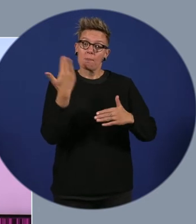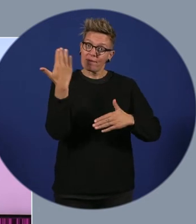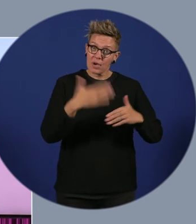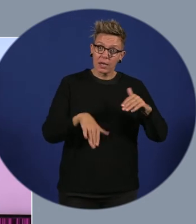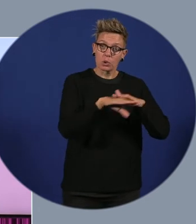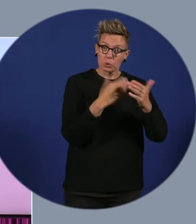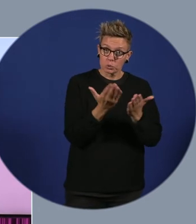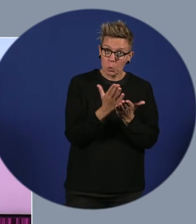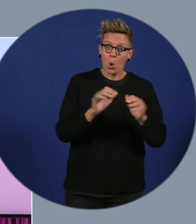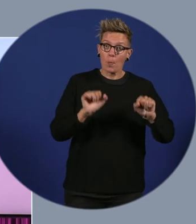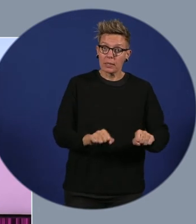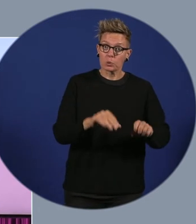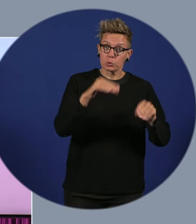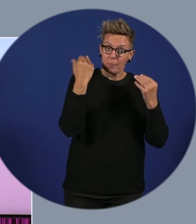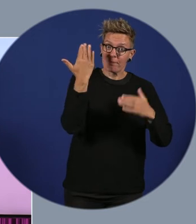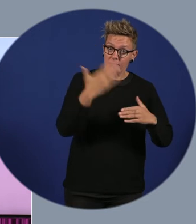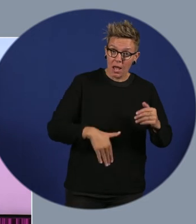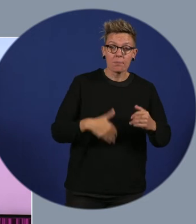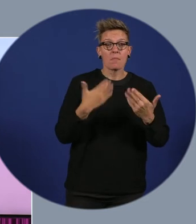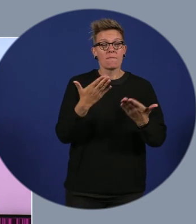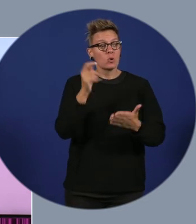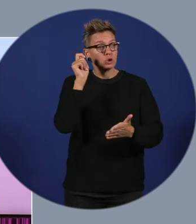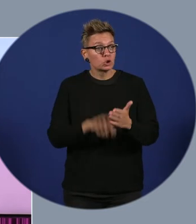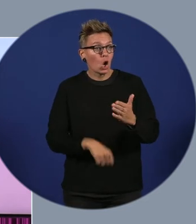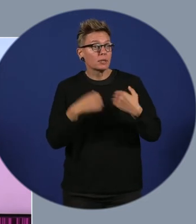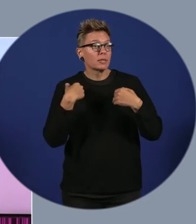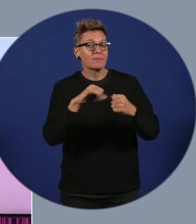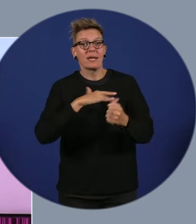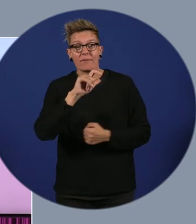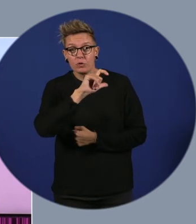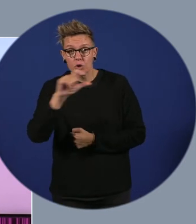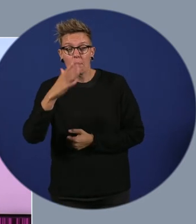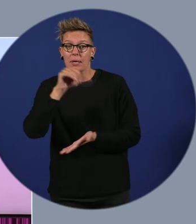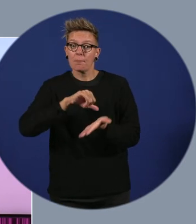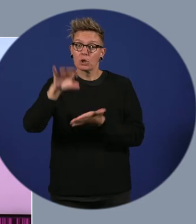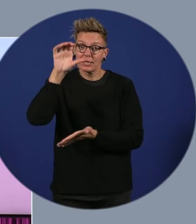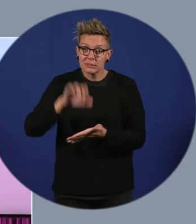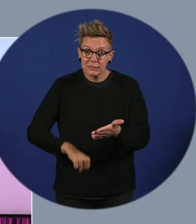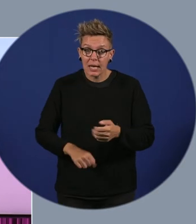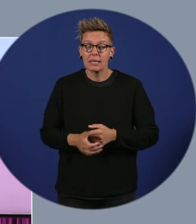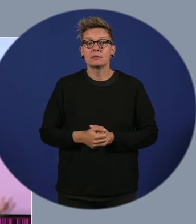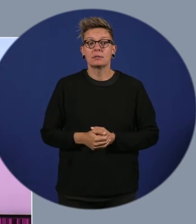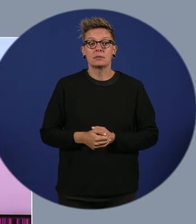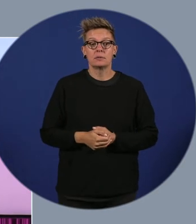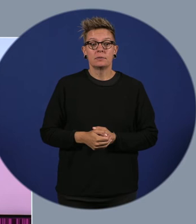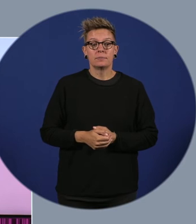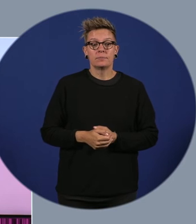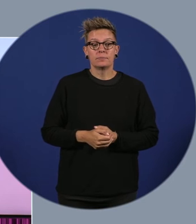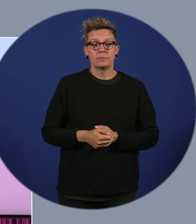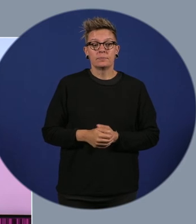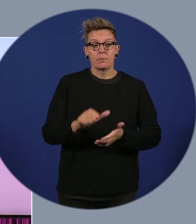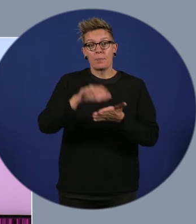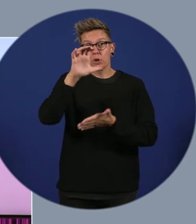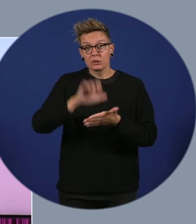obligatoriska utbildningen. Man får starta och driva företag. Man betalar skatt både liksom,